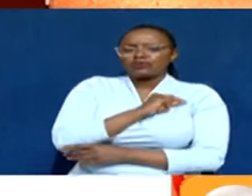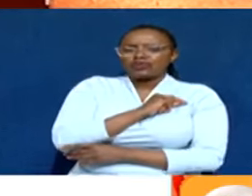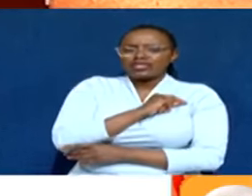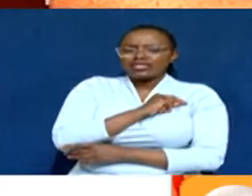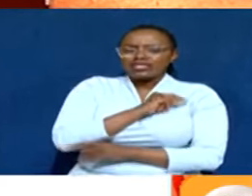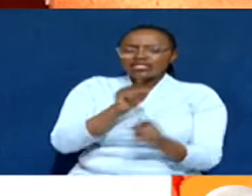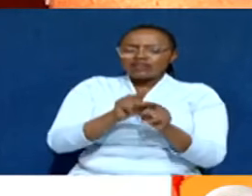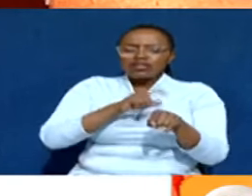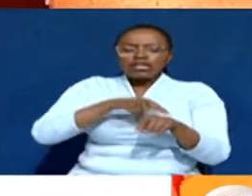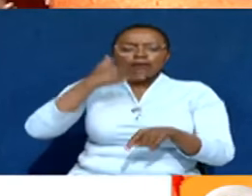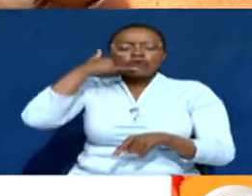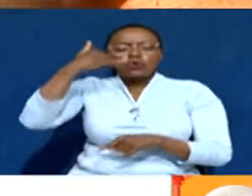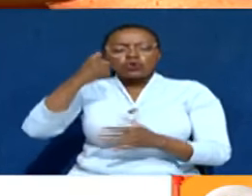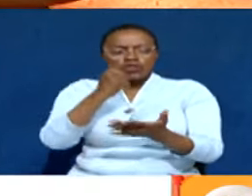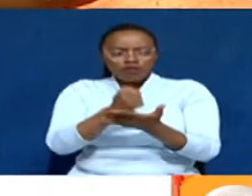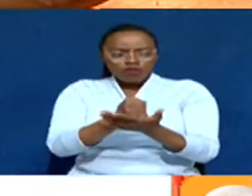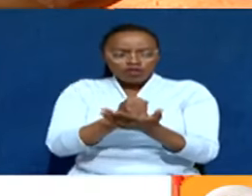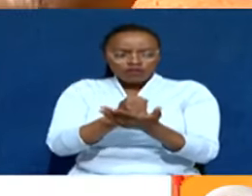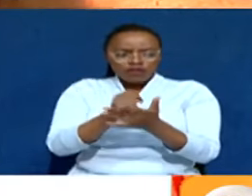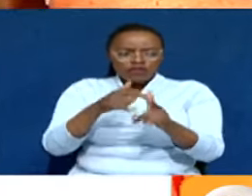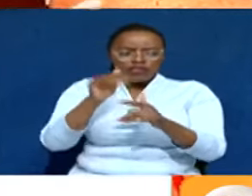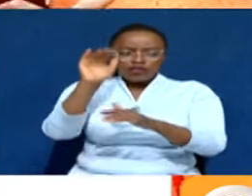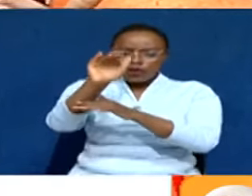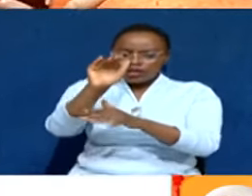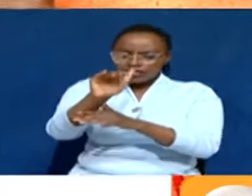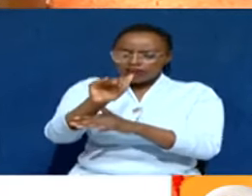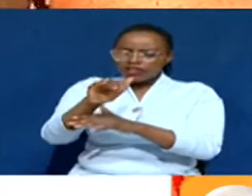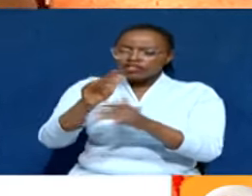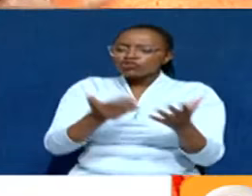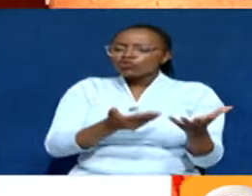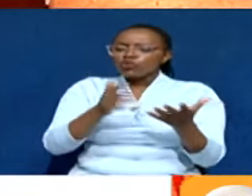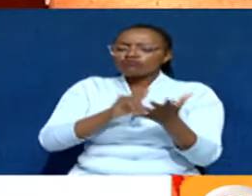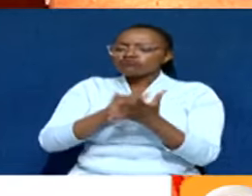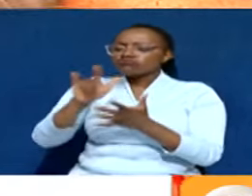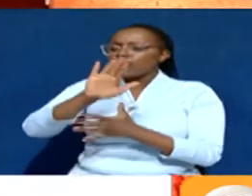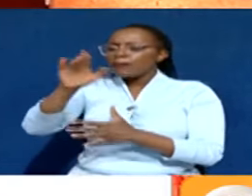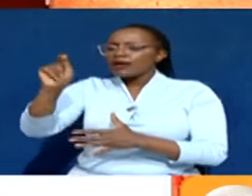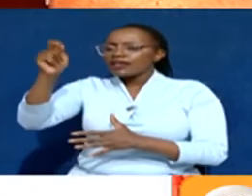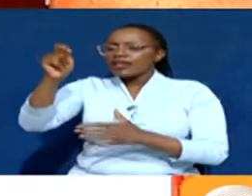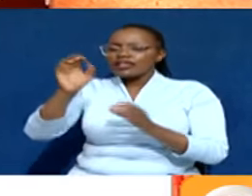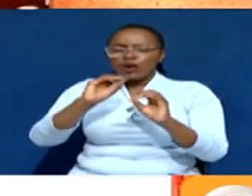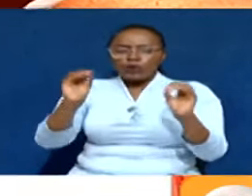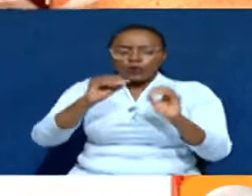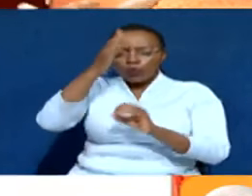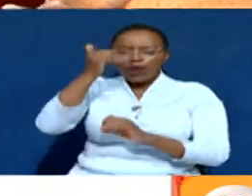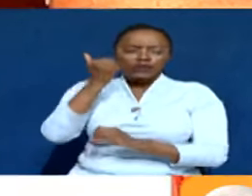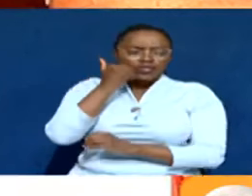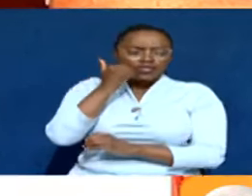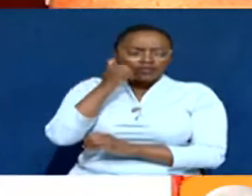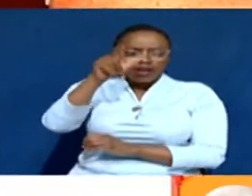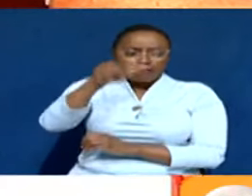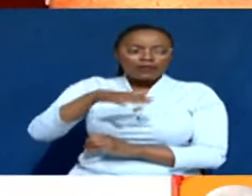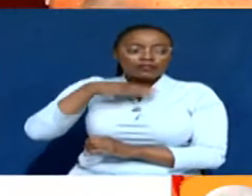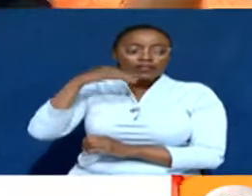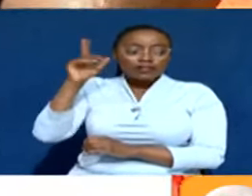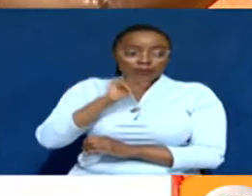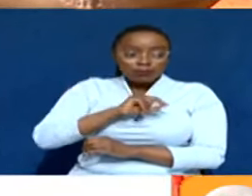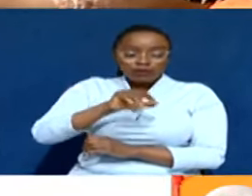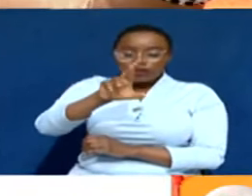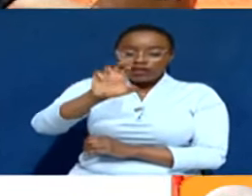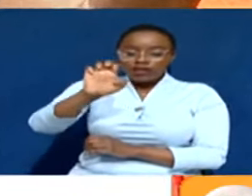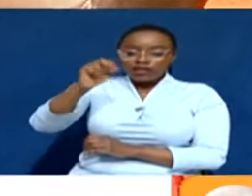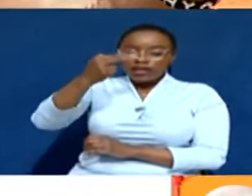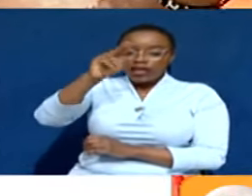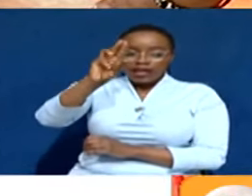Wakati unapopiga simu kwa ofisi huko, unawauliza au wakurudishe nyumbani, hawakurudishi nyumbani kwa sababu wewe ni mgonjwa. Mtu anakufa. Rehema alikufa juu ya